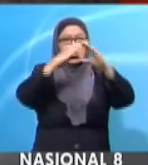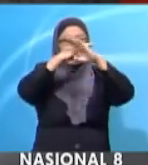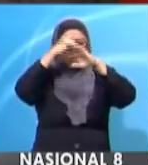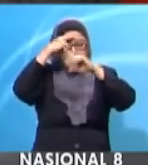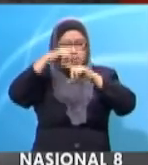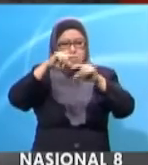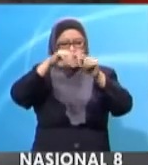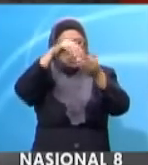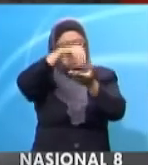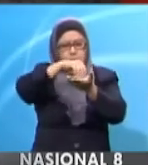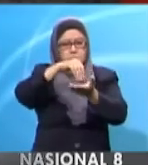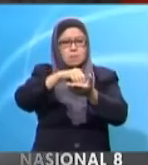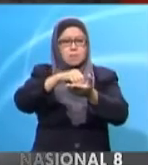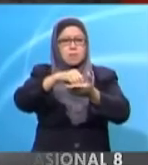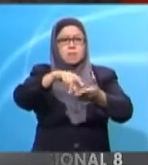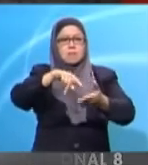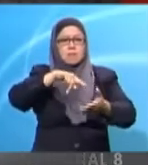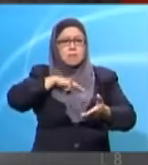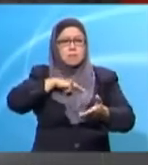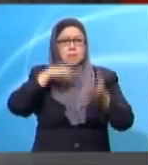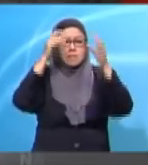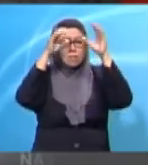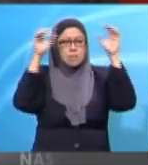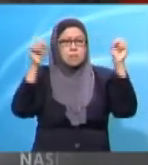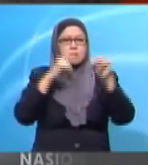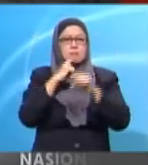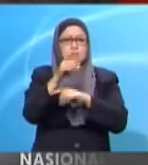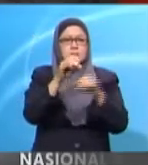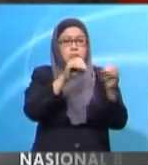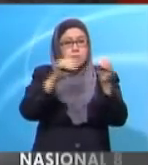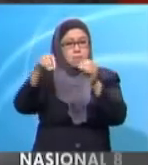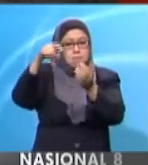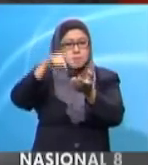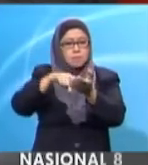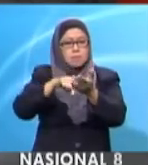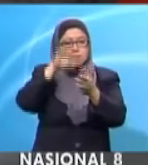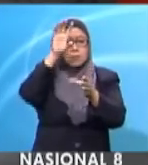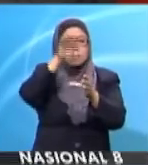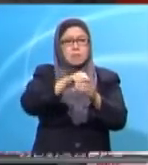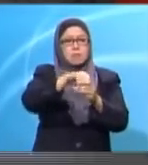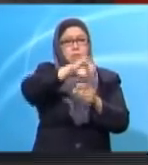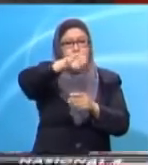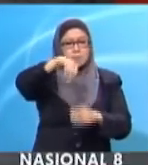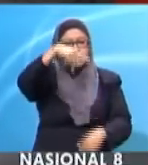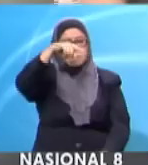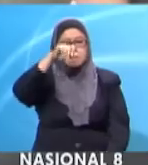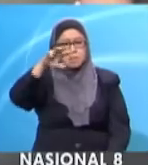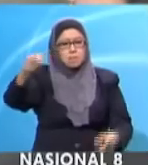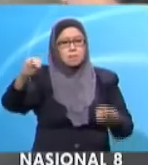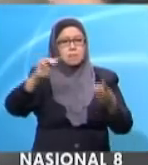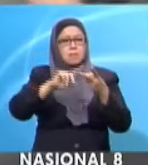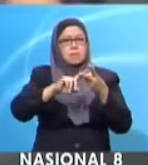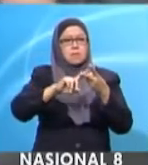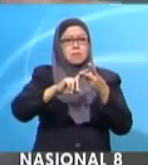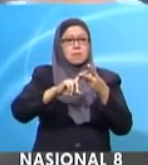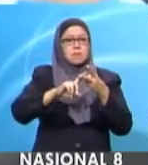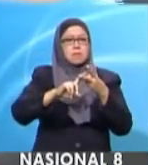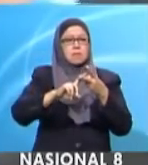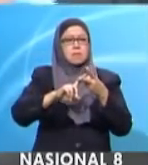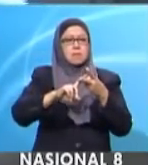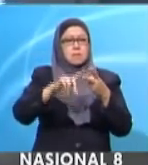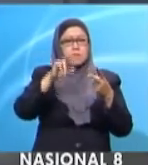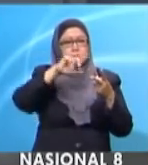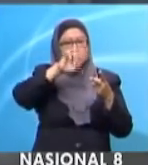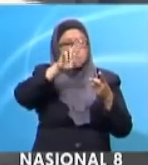dimiliki Ops bersepadu itu turut melibatkan anggota jabatan pertahanan awam jepam unit pencegahan penyeludupan